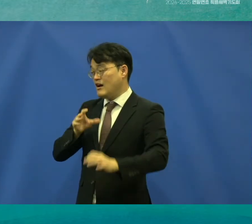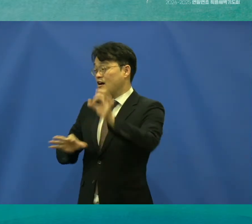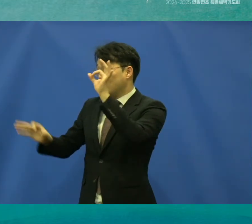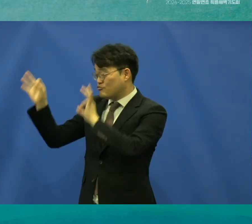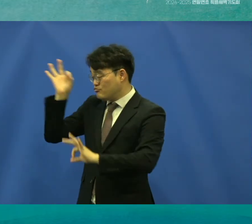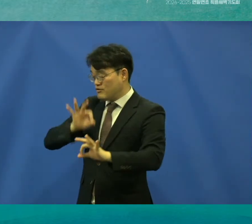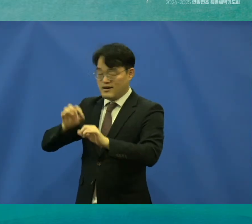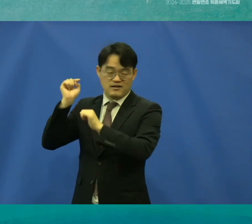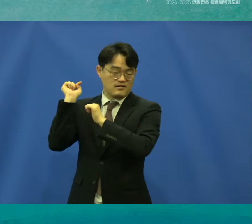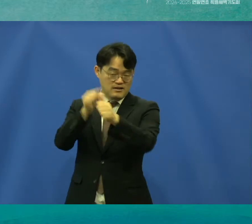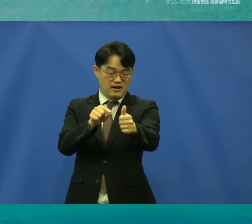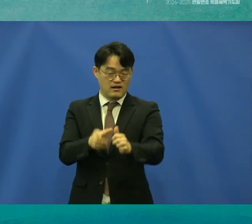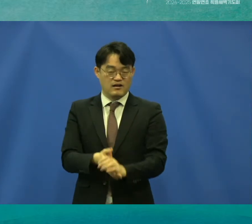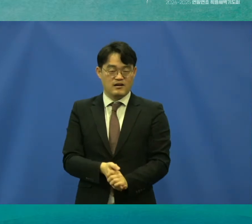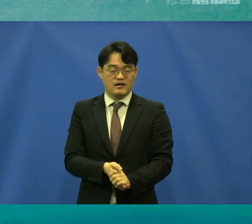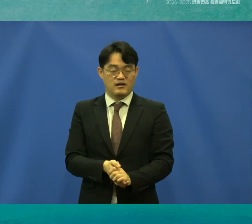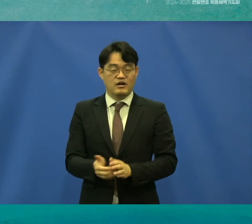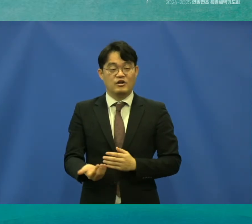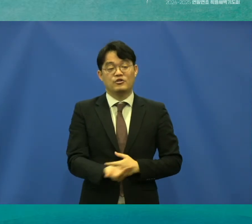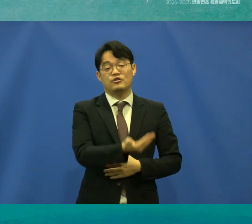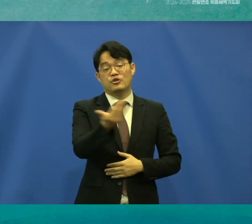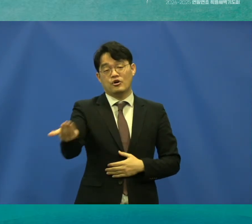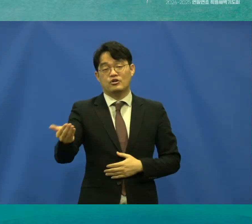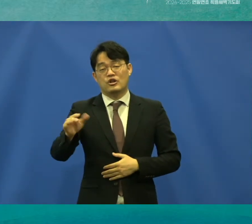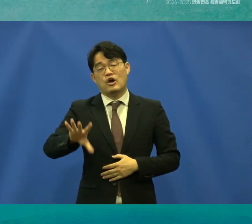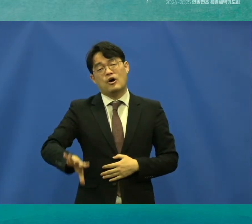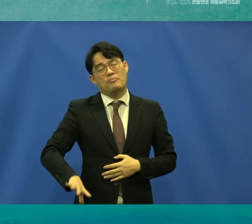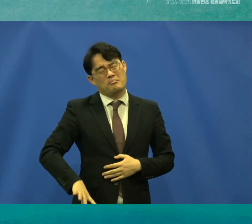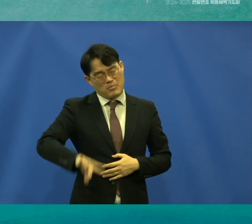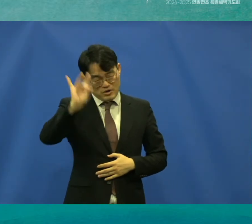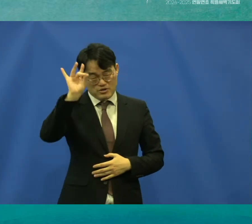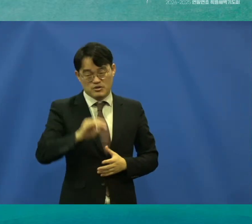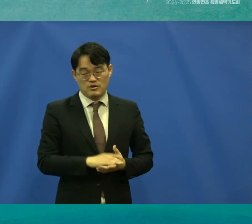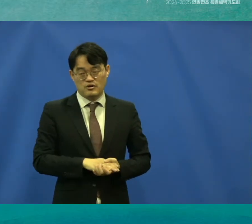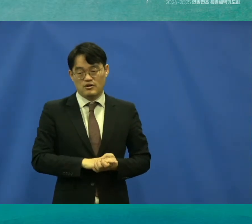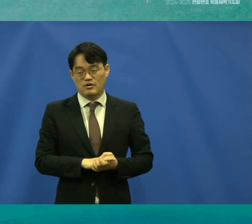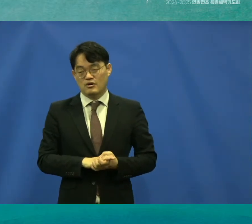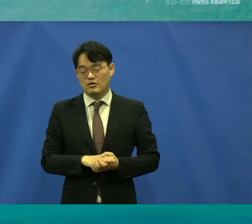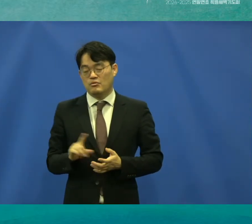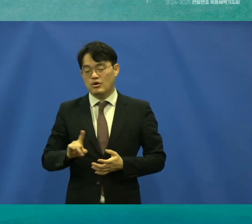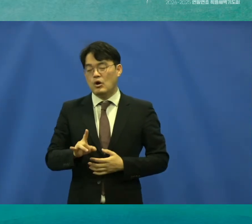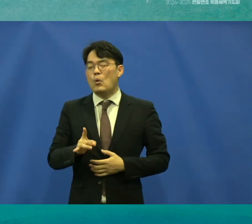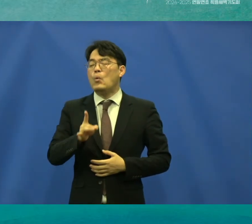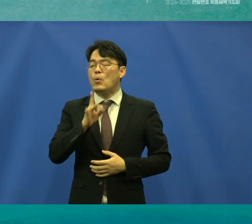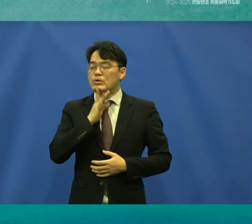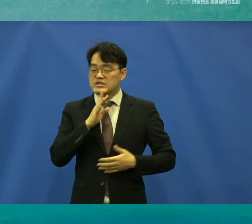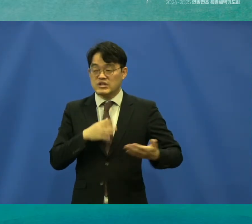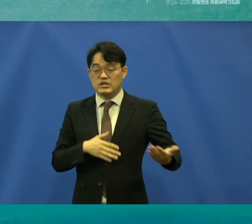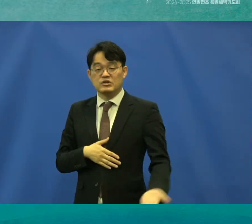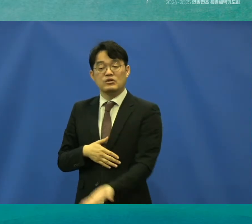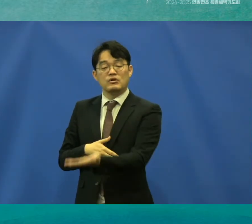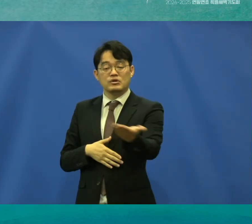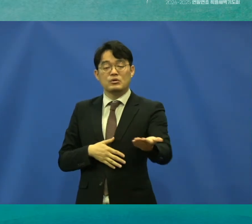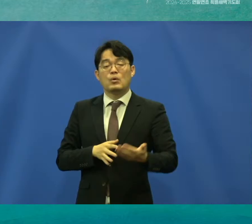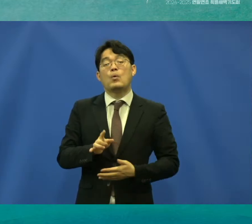너희는 먼저 그의 나라와 그의 의. 여러분, 이 먼저는요, only예요. 오직.